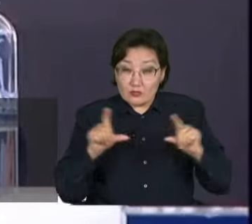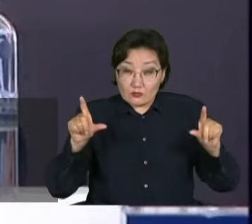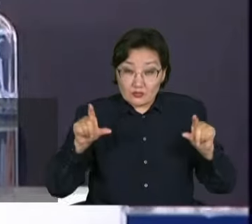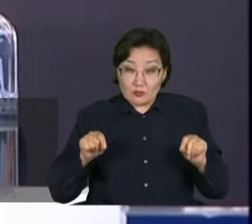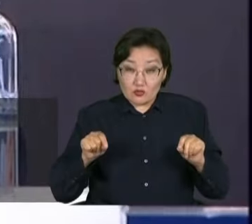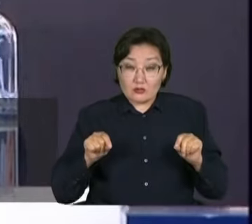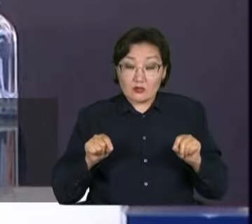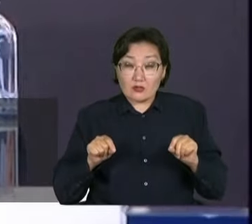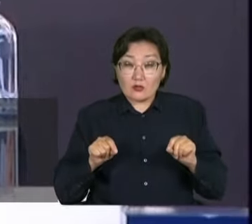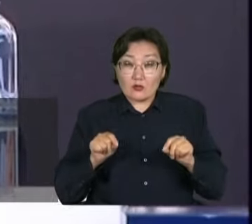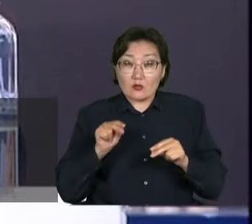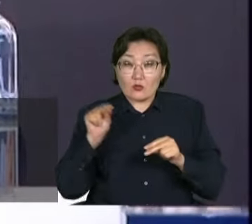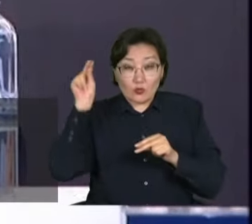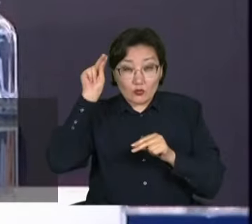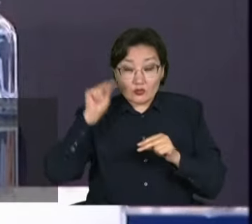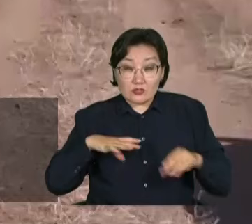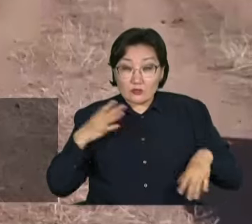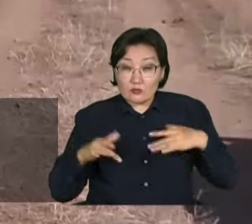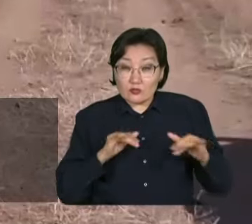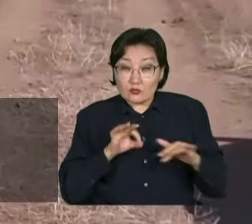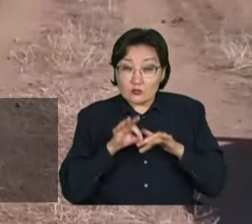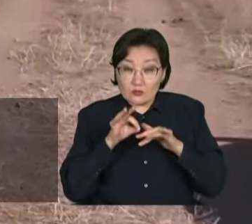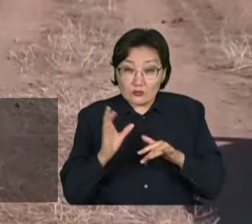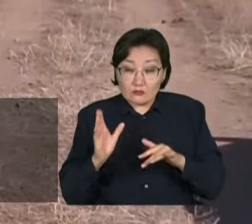департаменттерінде оқу сабақтарын өтеді.